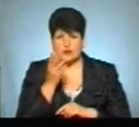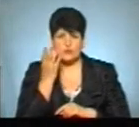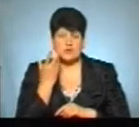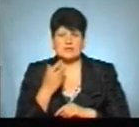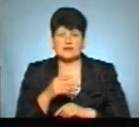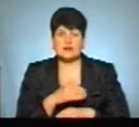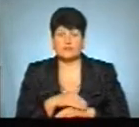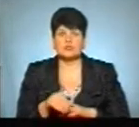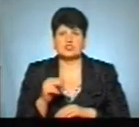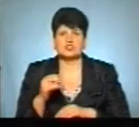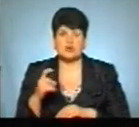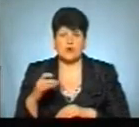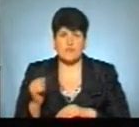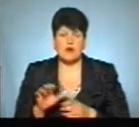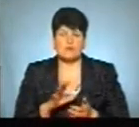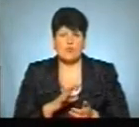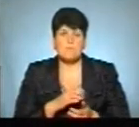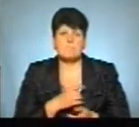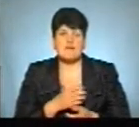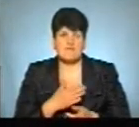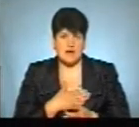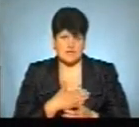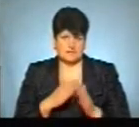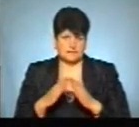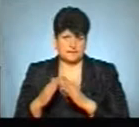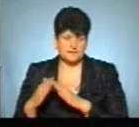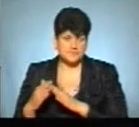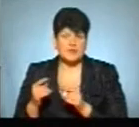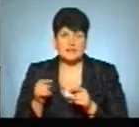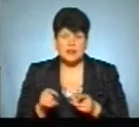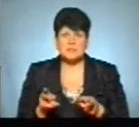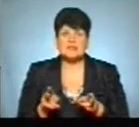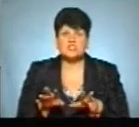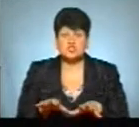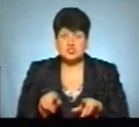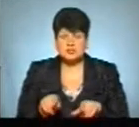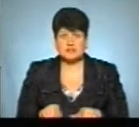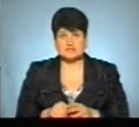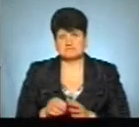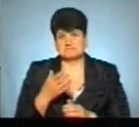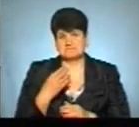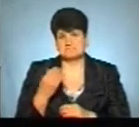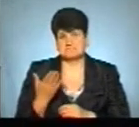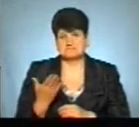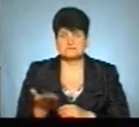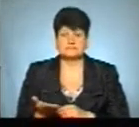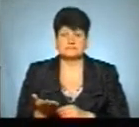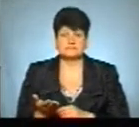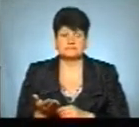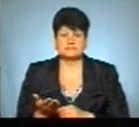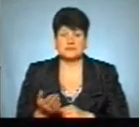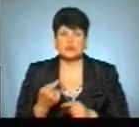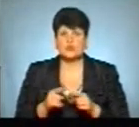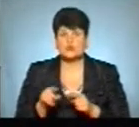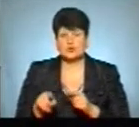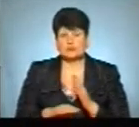був приватний сектор, і залишили це дерево, як в ті часи привабливе. Тобто цьому дереву, ну, як